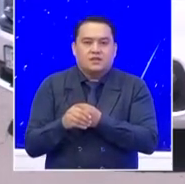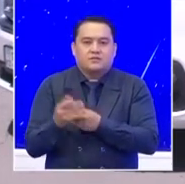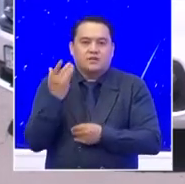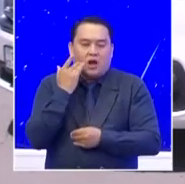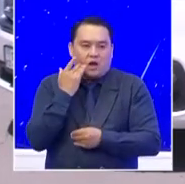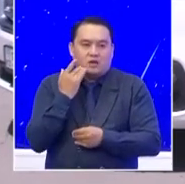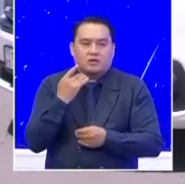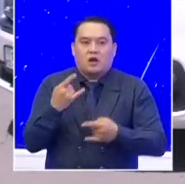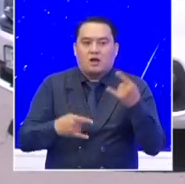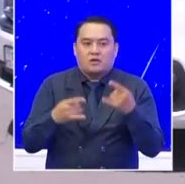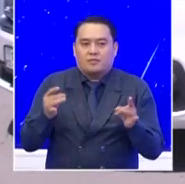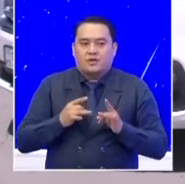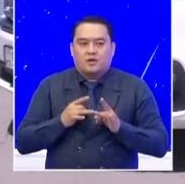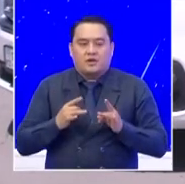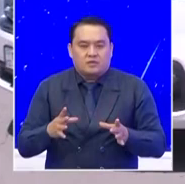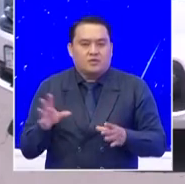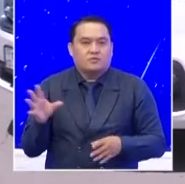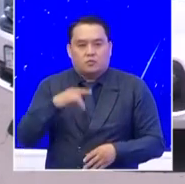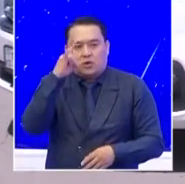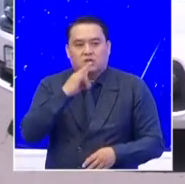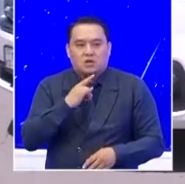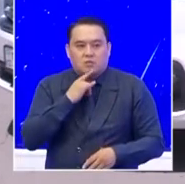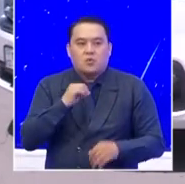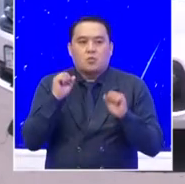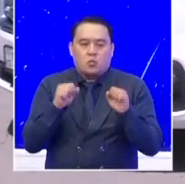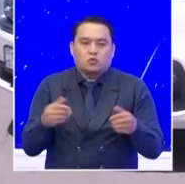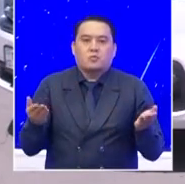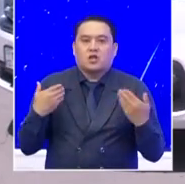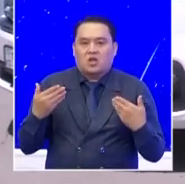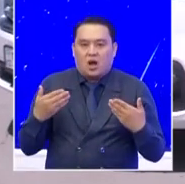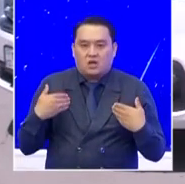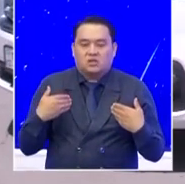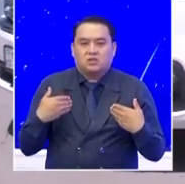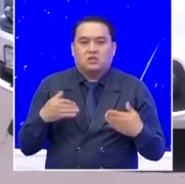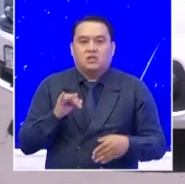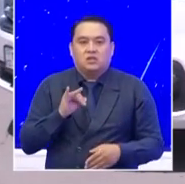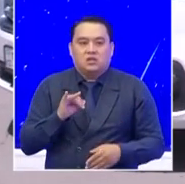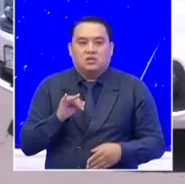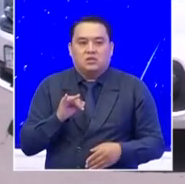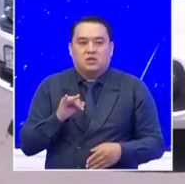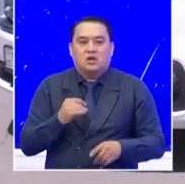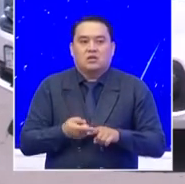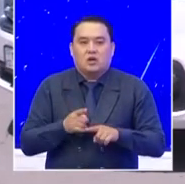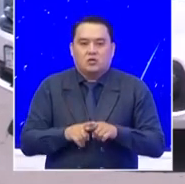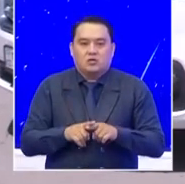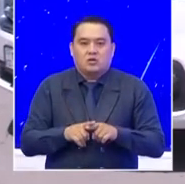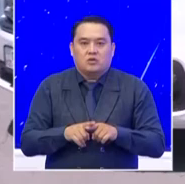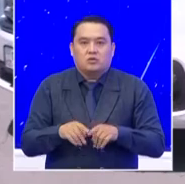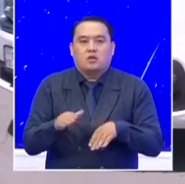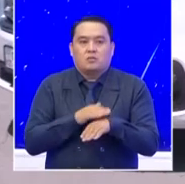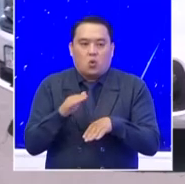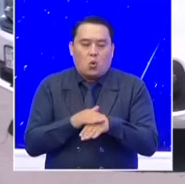на различных театрах, концерты ездить по всему Казахстану. То есть мы можем отдыхать, можем нести вот это действительно